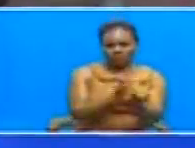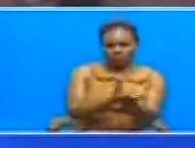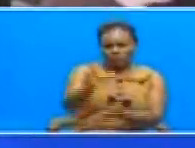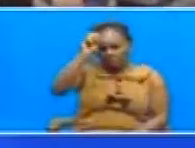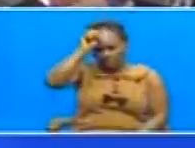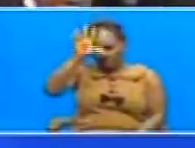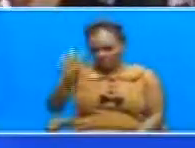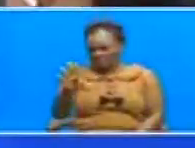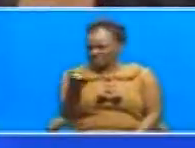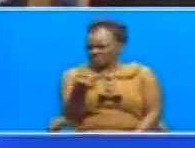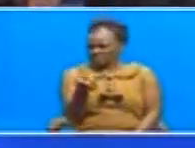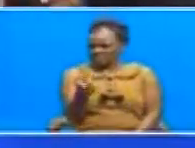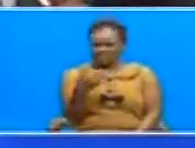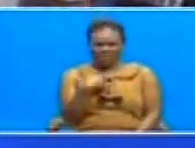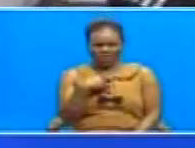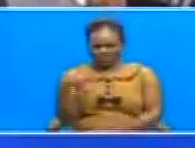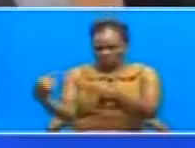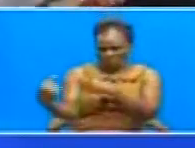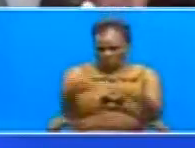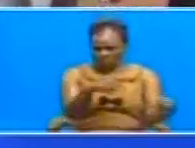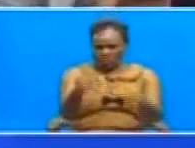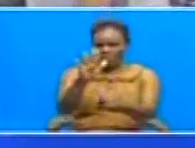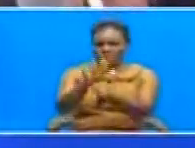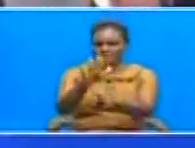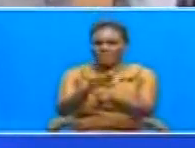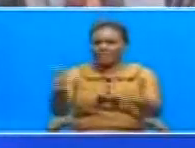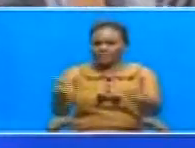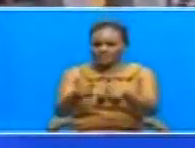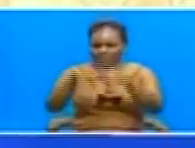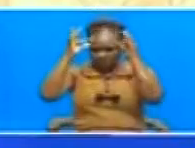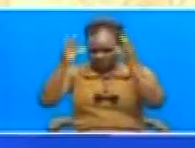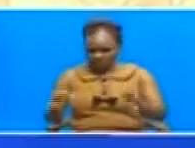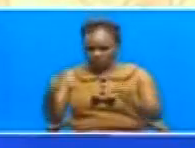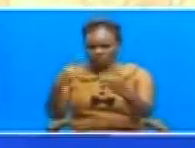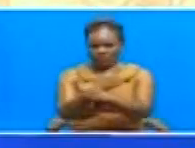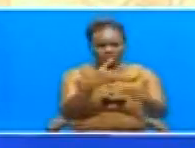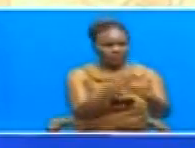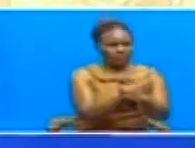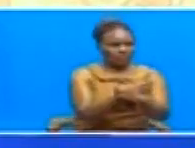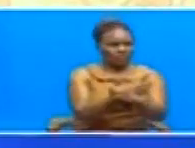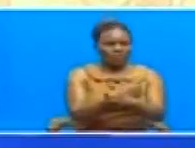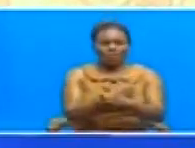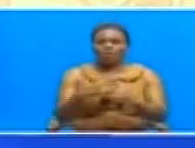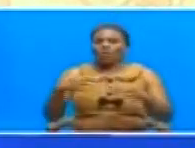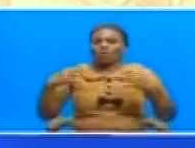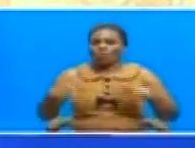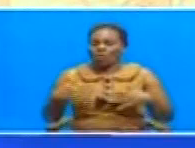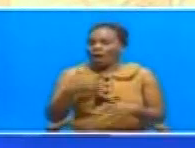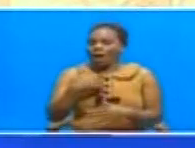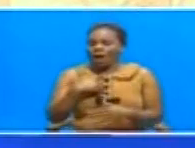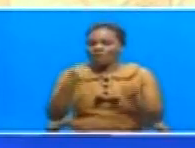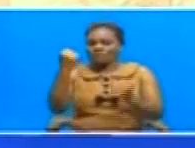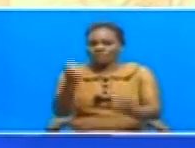ya Kiambu ukionekana kuwa na msimko si haba, huku kauli tofauti zikitolewa. Oh, wamenunua magari